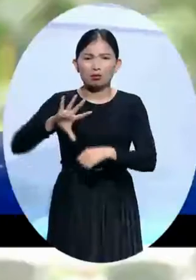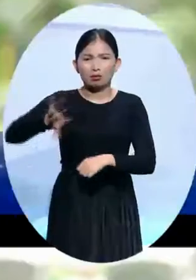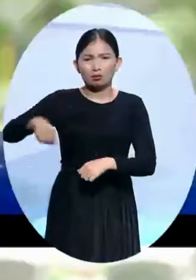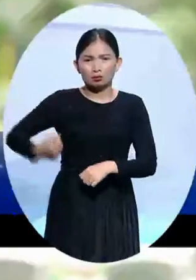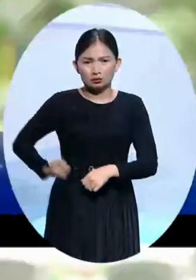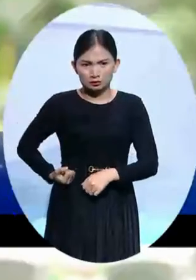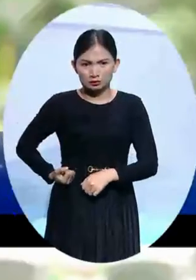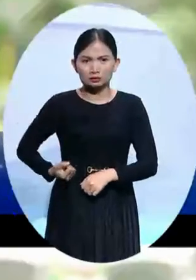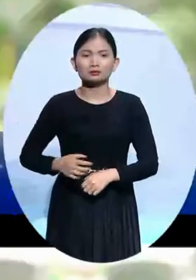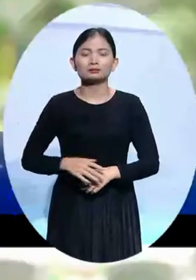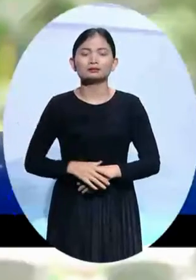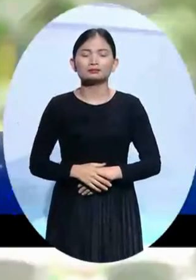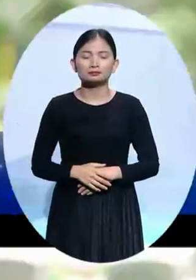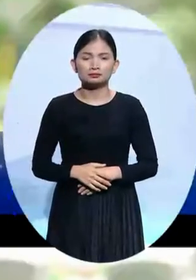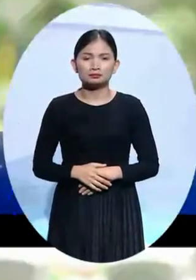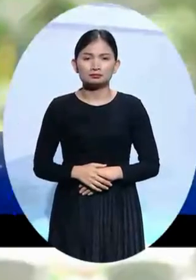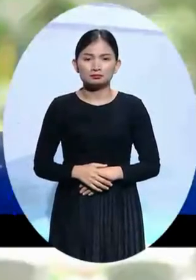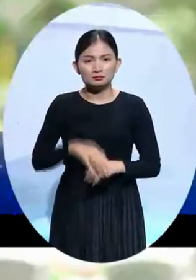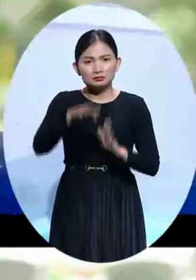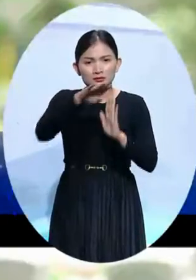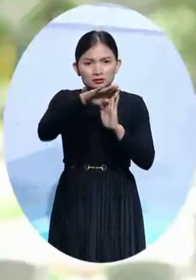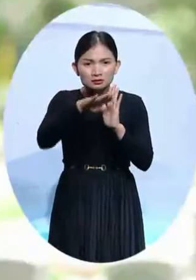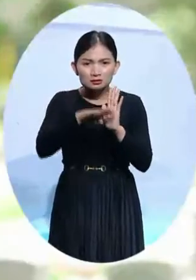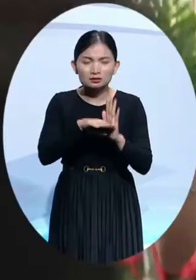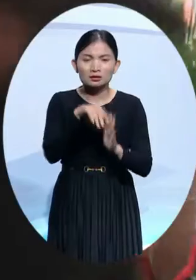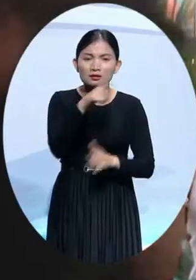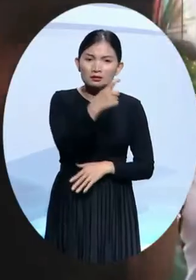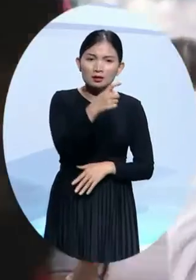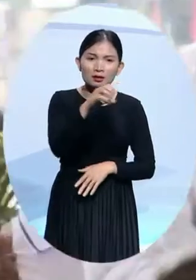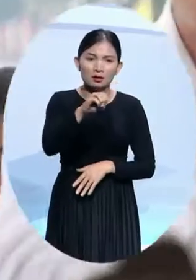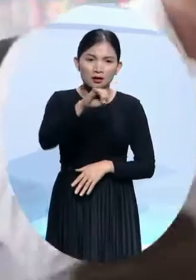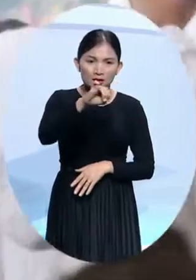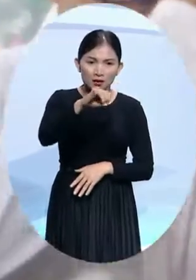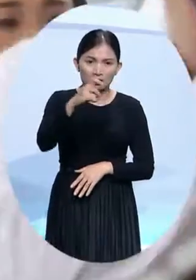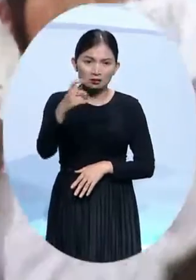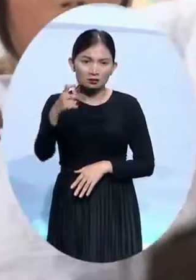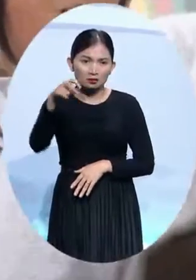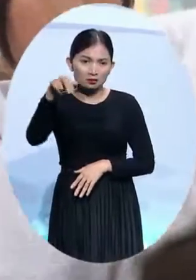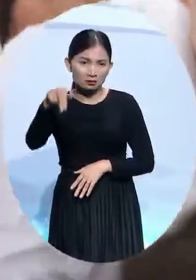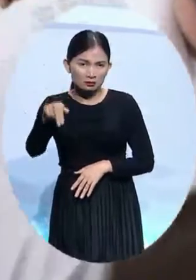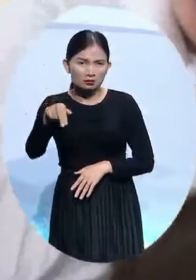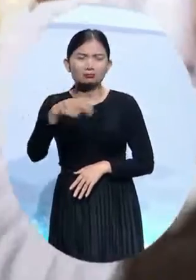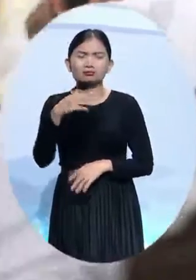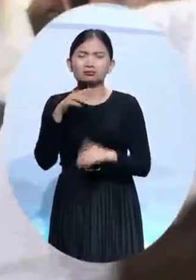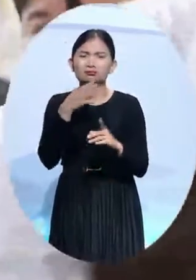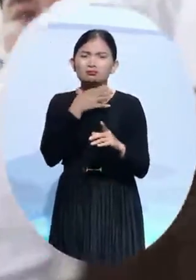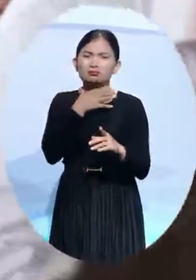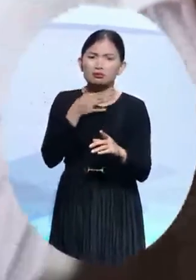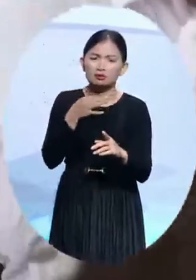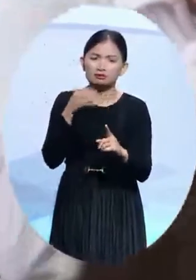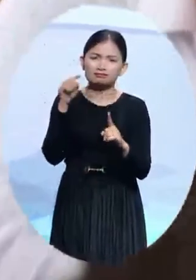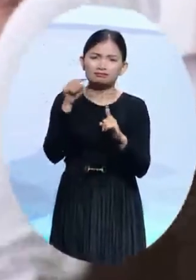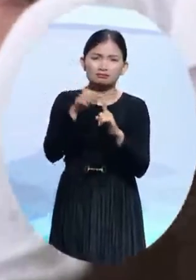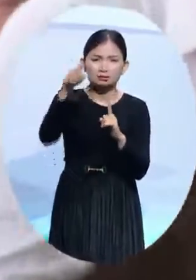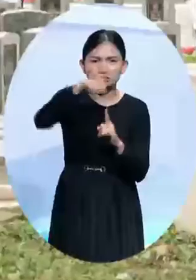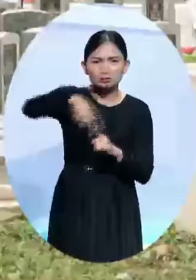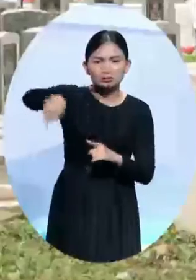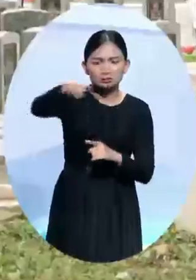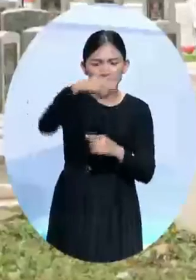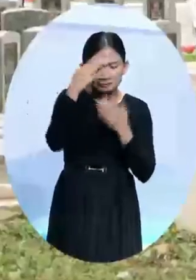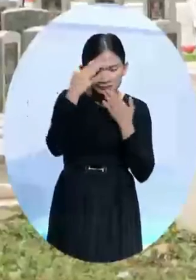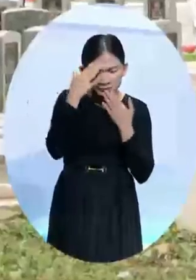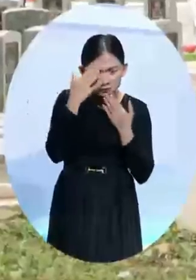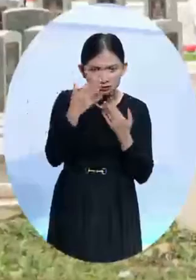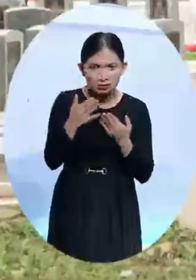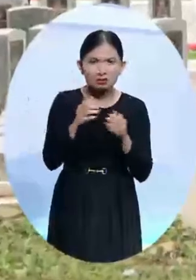chương trình thì cũng muốn là đền ơn đáp nghĩa cho các bạn biết ơn, nhớ ơn đến các anh hùng liệt sĩ, các thương binh và bên các gia đình chính sách xin xương máu